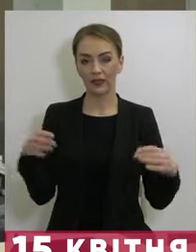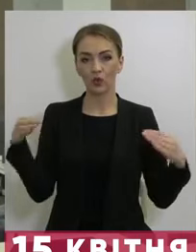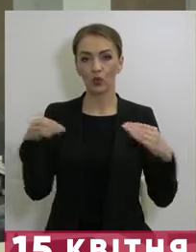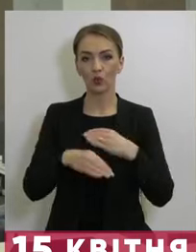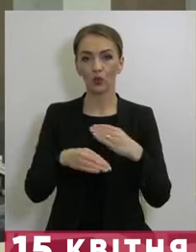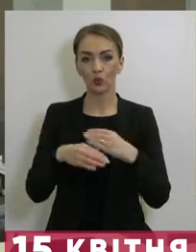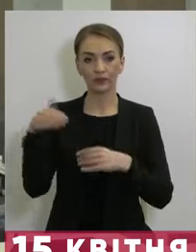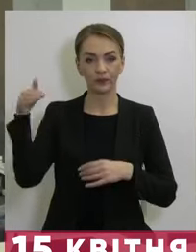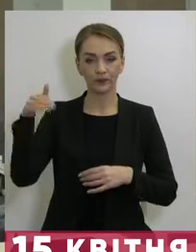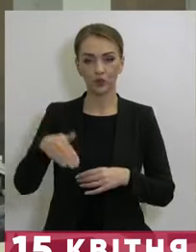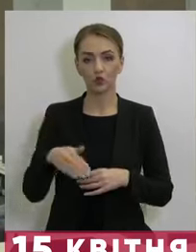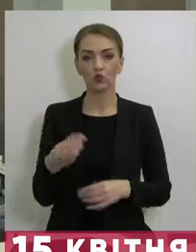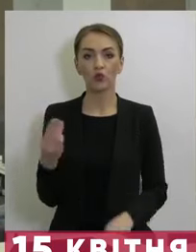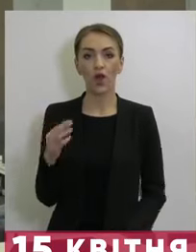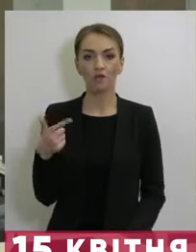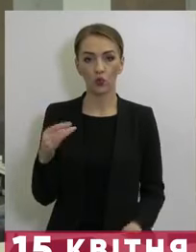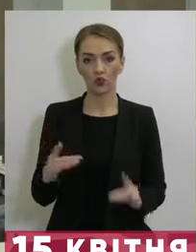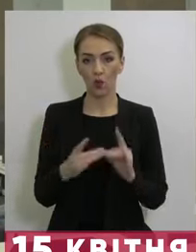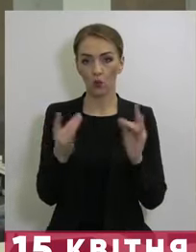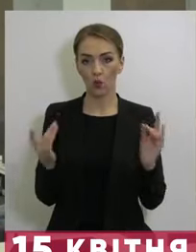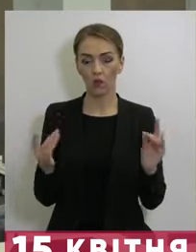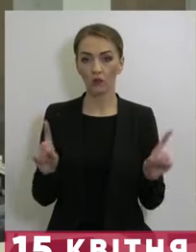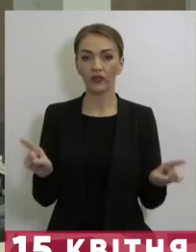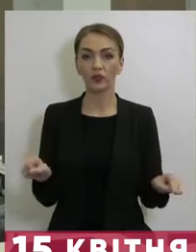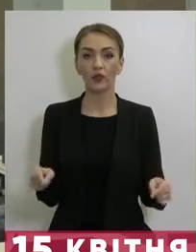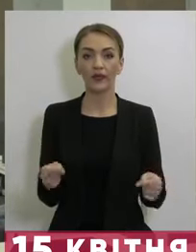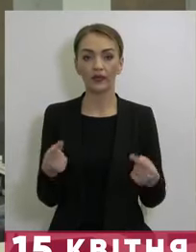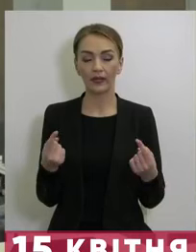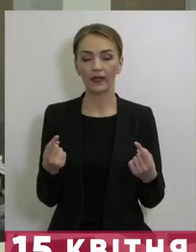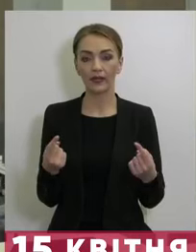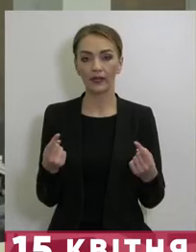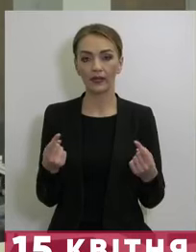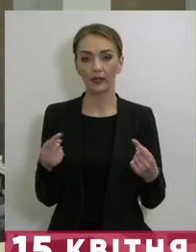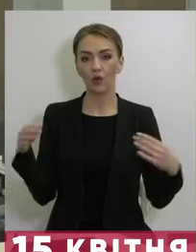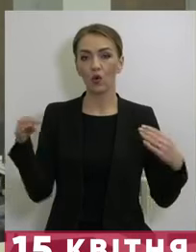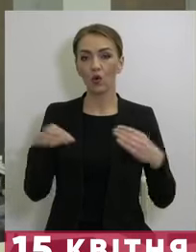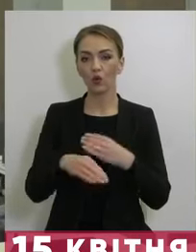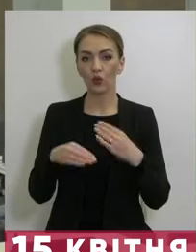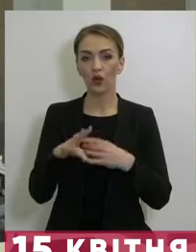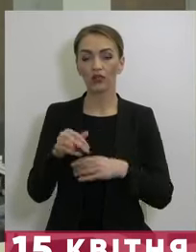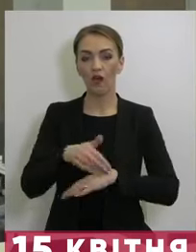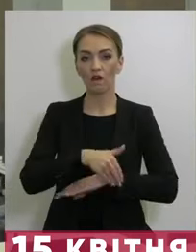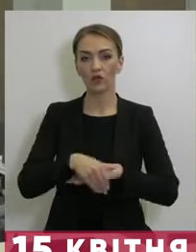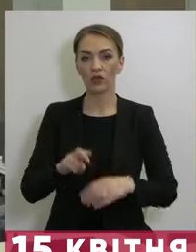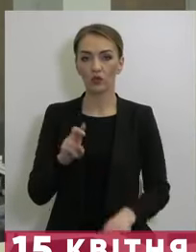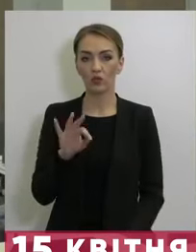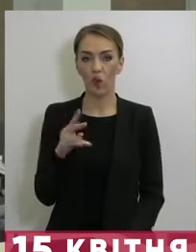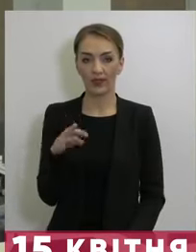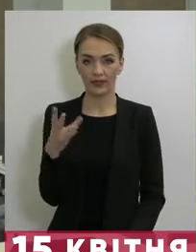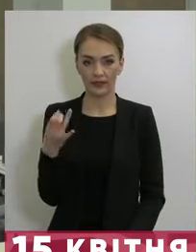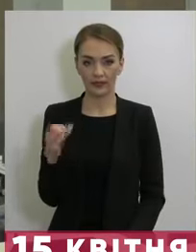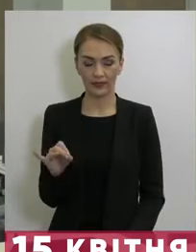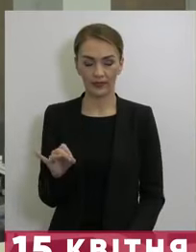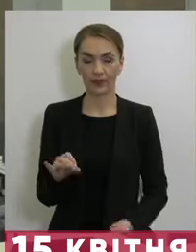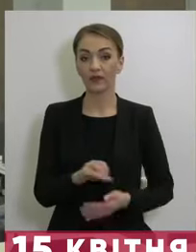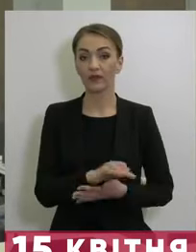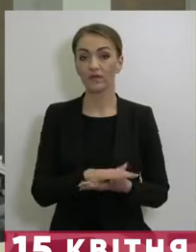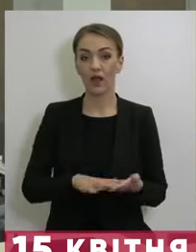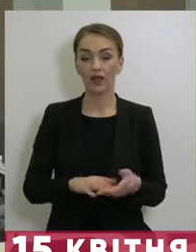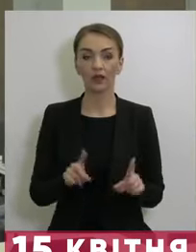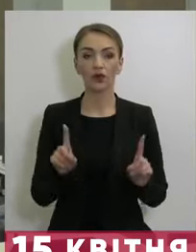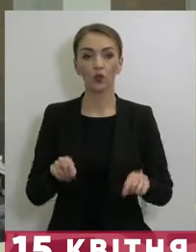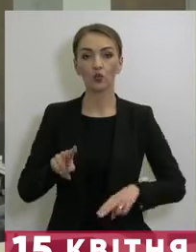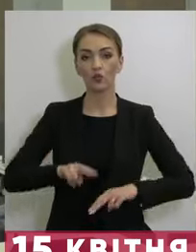Шулявського шляхопроводу та відновили рух на вулиці Богатирській. Триває